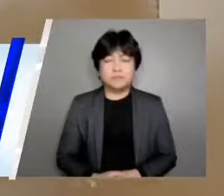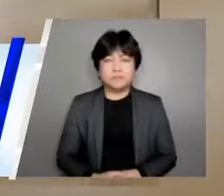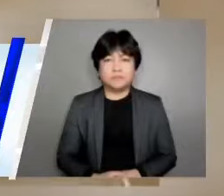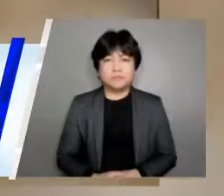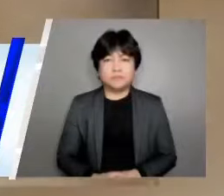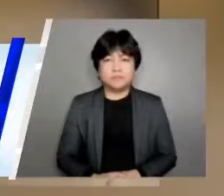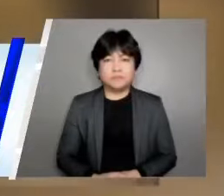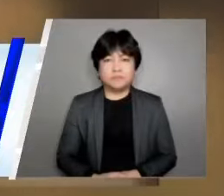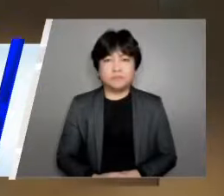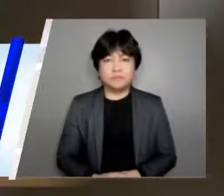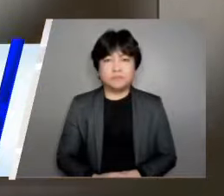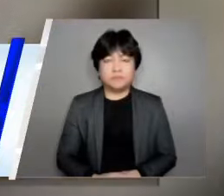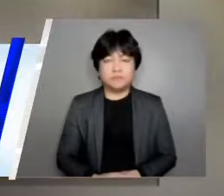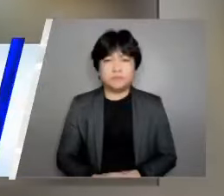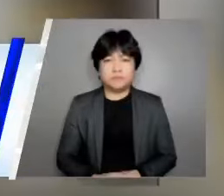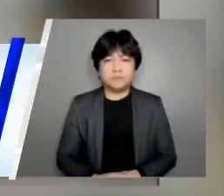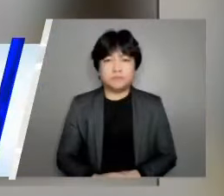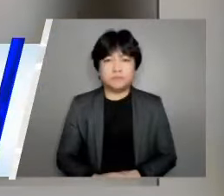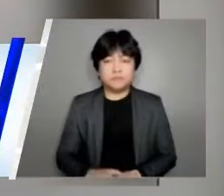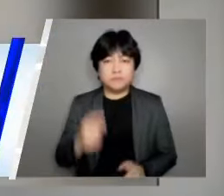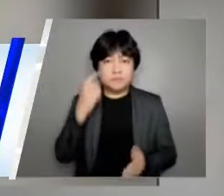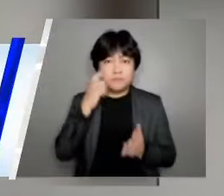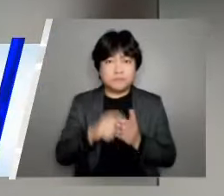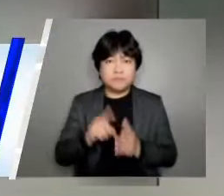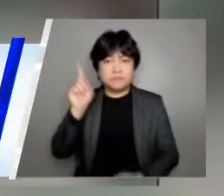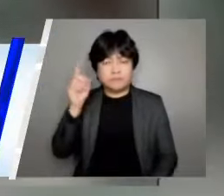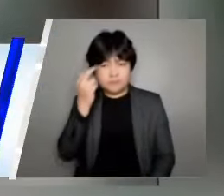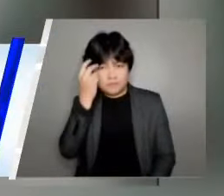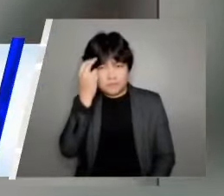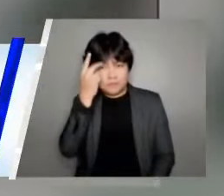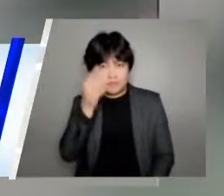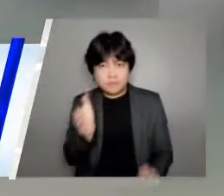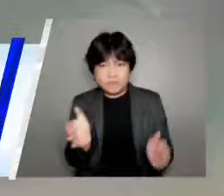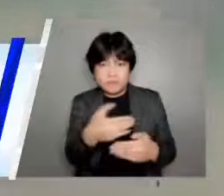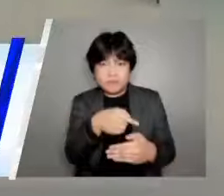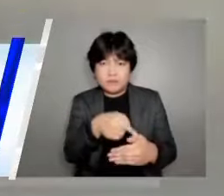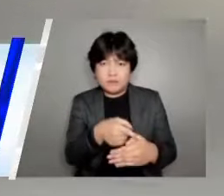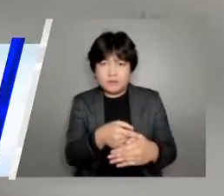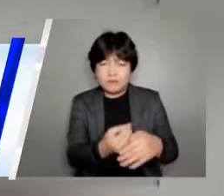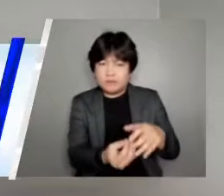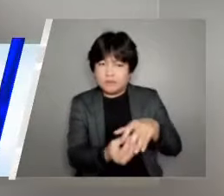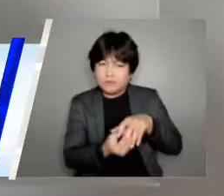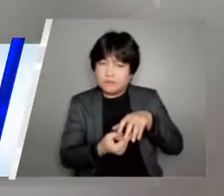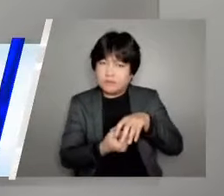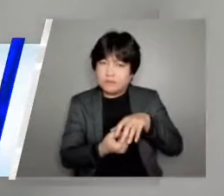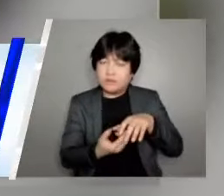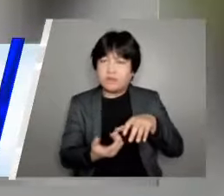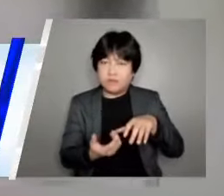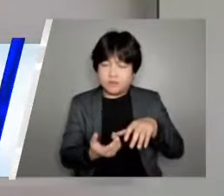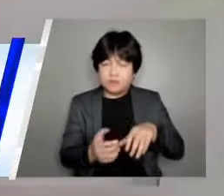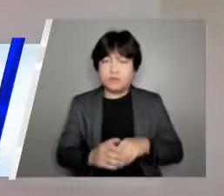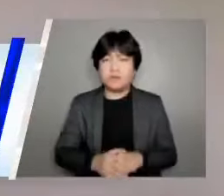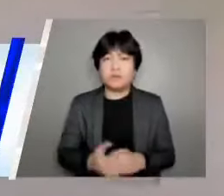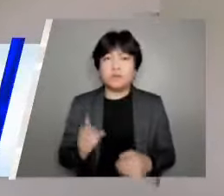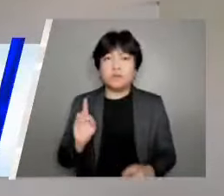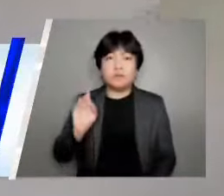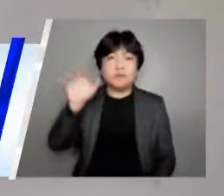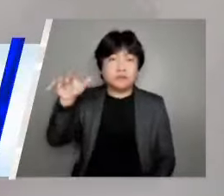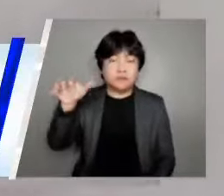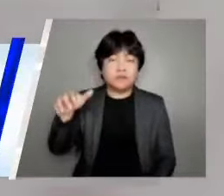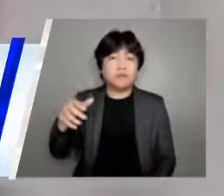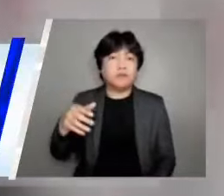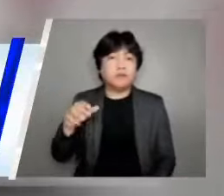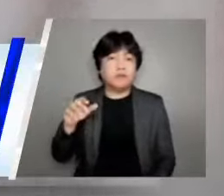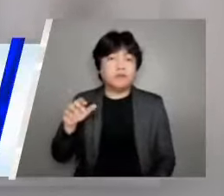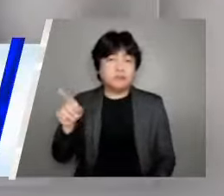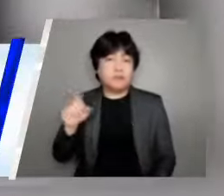Dahil kahinahinala ang ilang parcel na ipinadala sa kanilang opisina, agad nakipag-ugnayan ng isang courier company sa Dasmariñas City, Cavite sa PNP